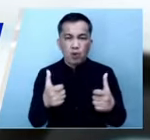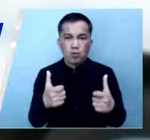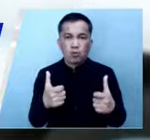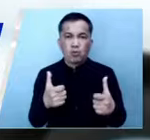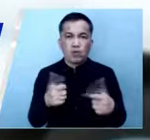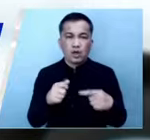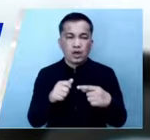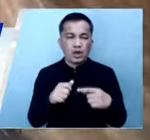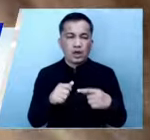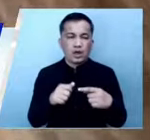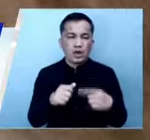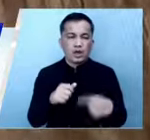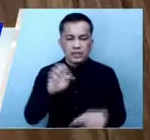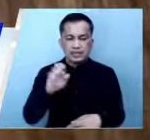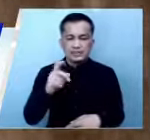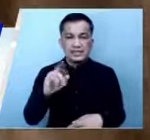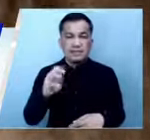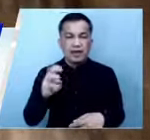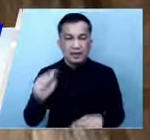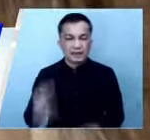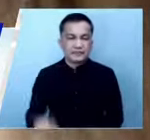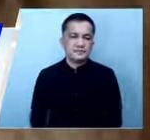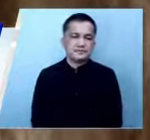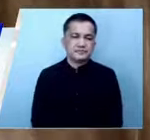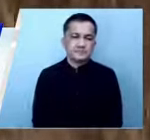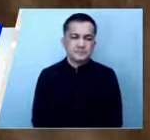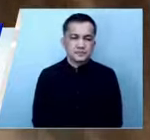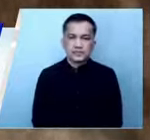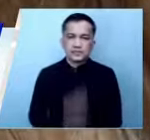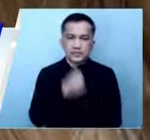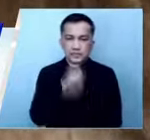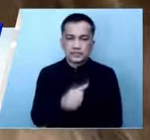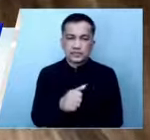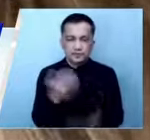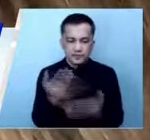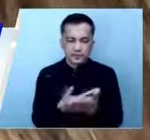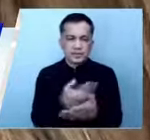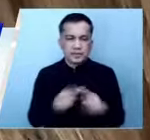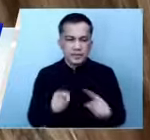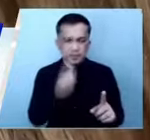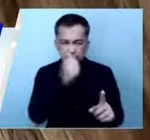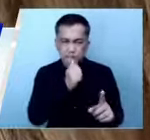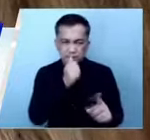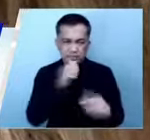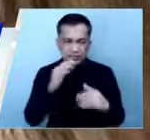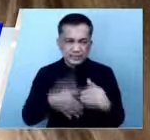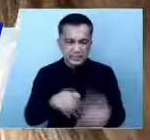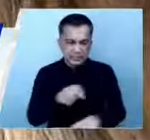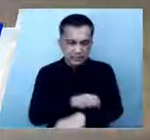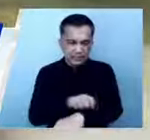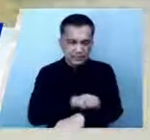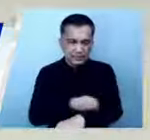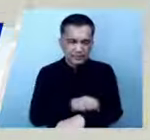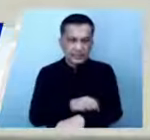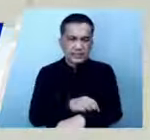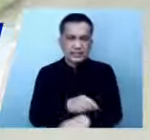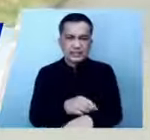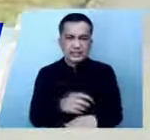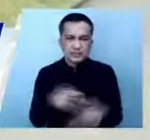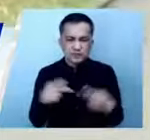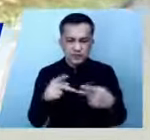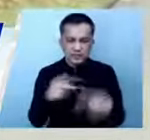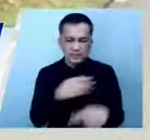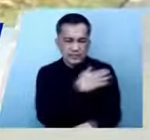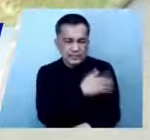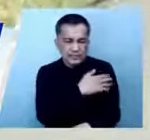mga eksema, ganun. Hindi presko, pero mas titiisin niya na raw ito kaysa magka-rashes at humapdi ang balat. Si Nanaya